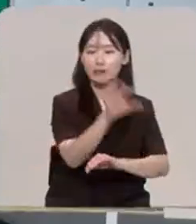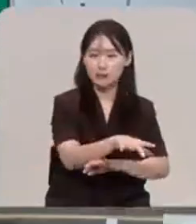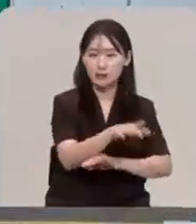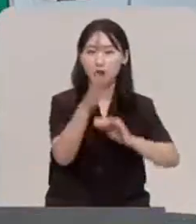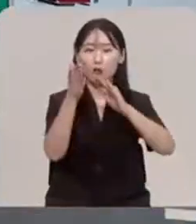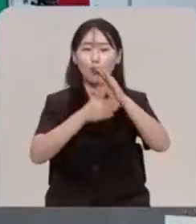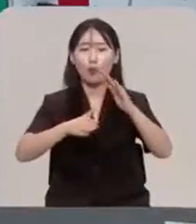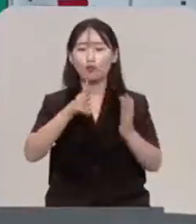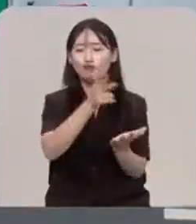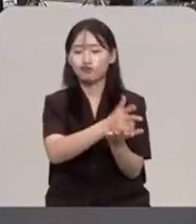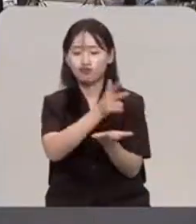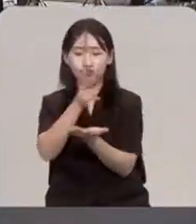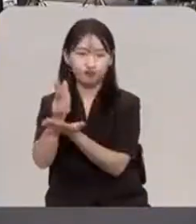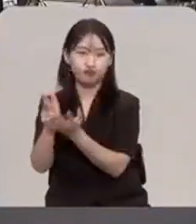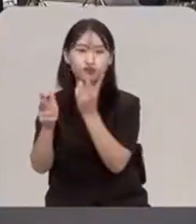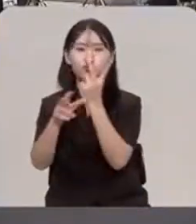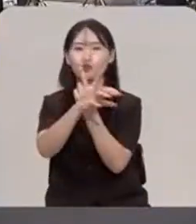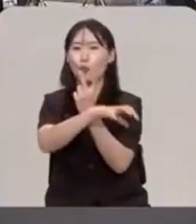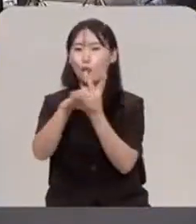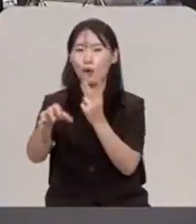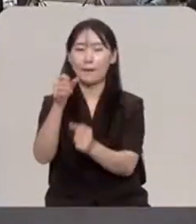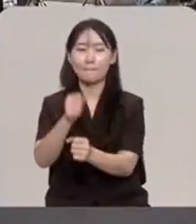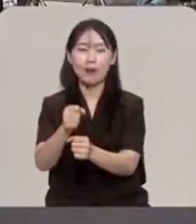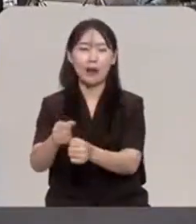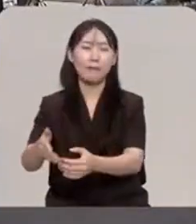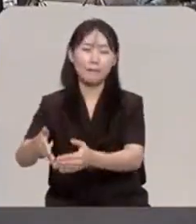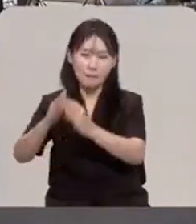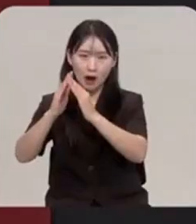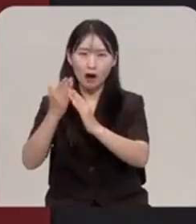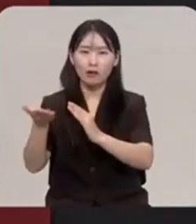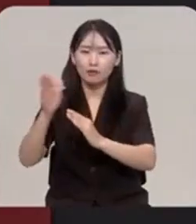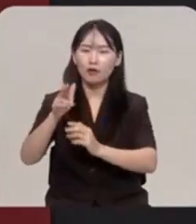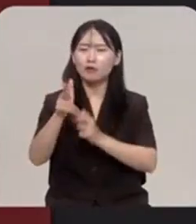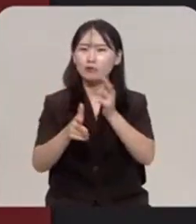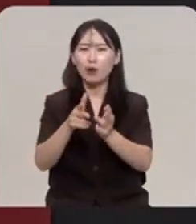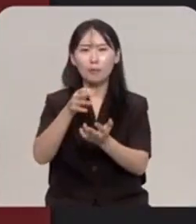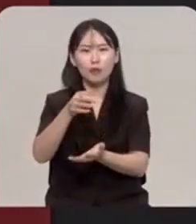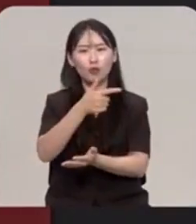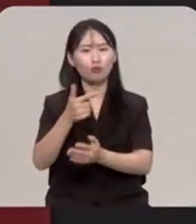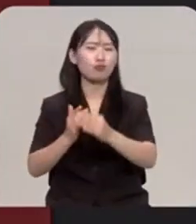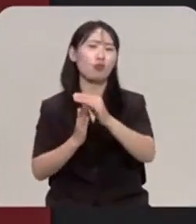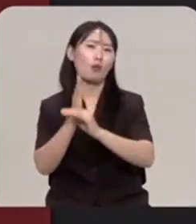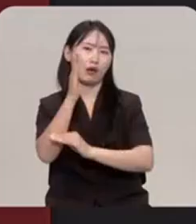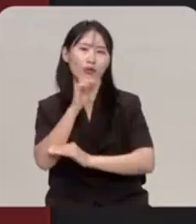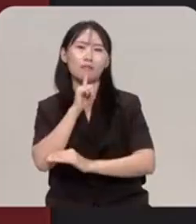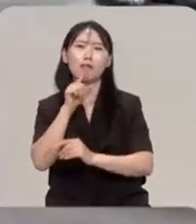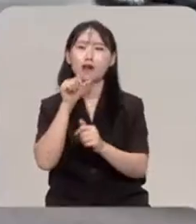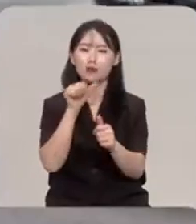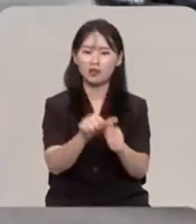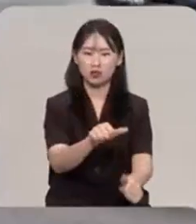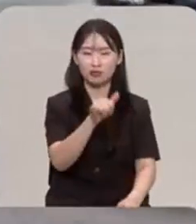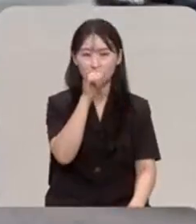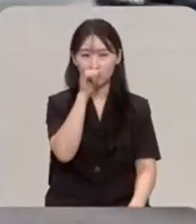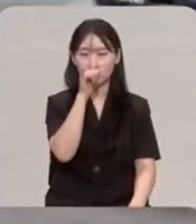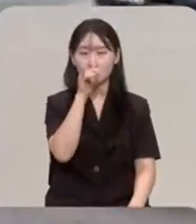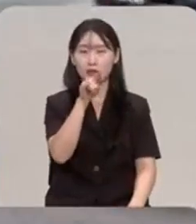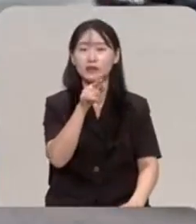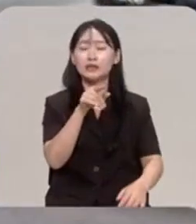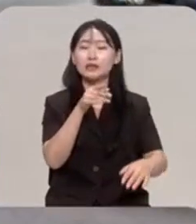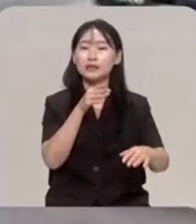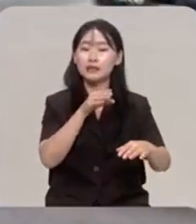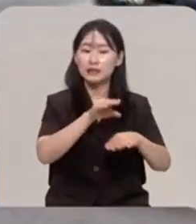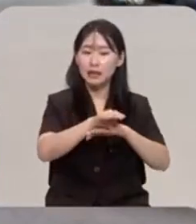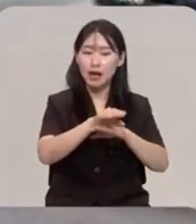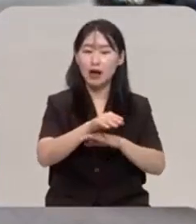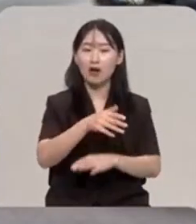두곳을 조성했습니다 그런데 사업비가 과도하다는 지적이 제기되고 있습니다 씨가 차량 여든일곱 대를